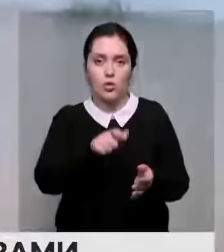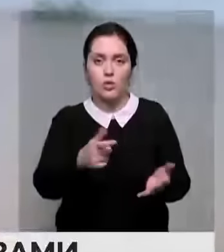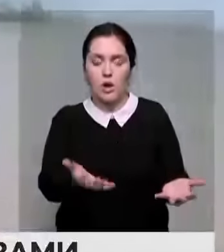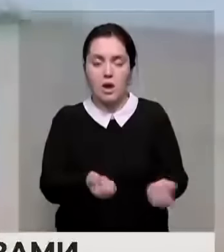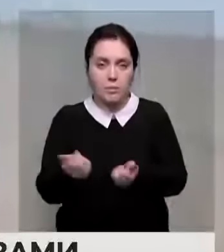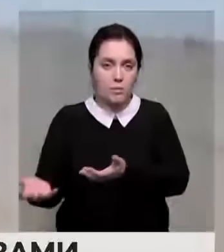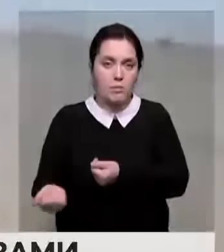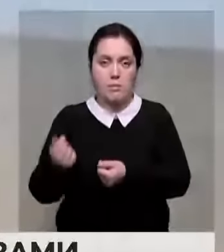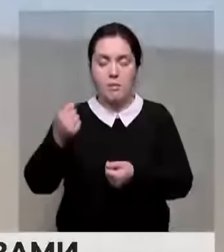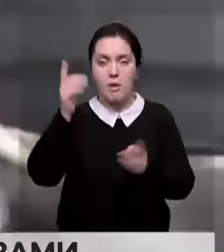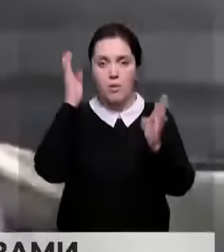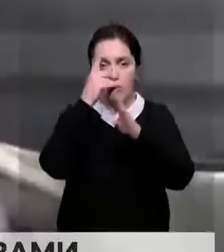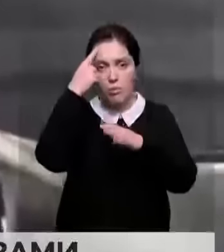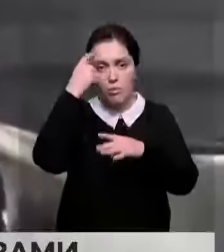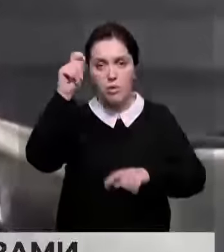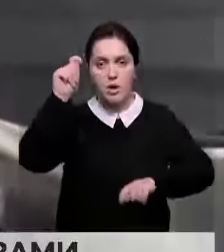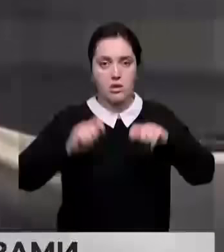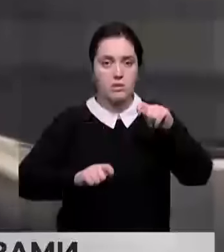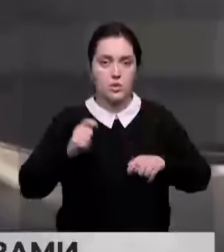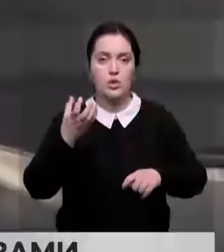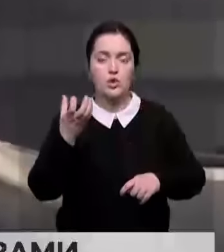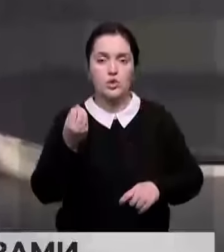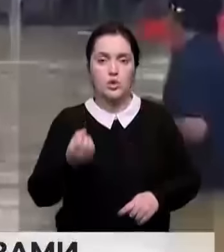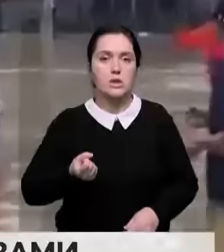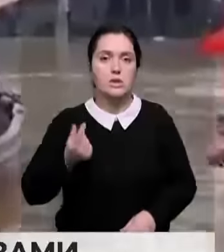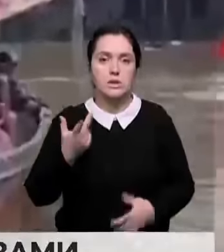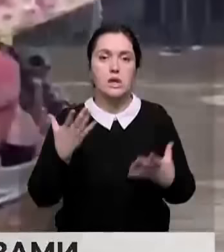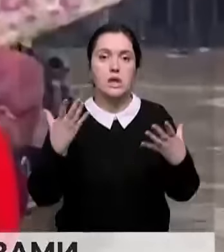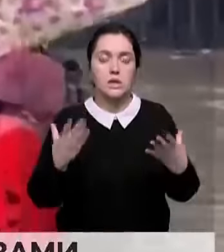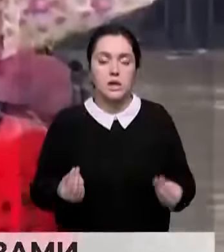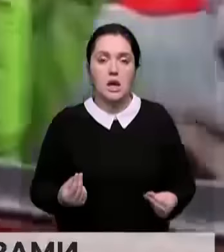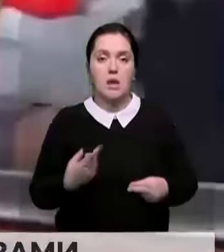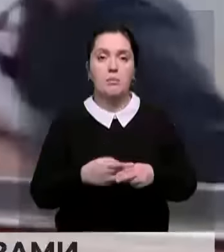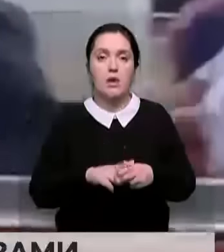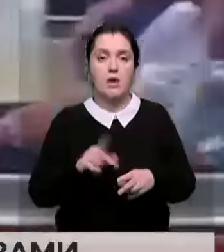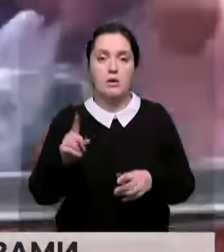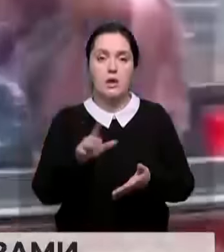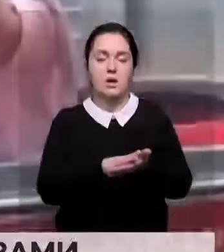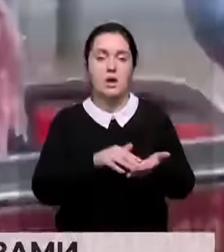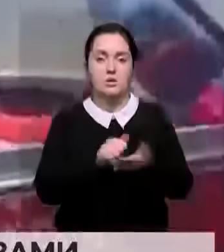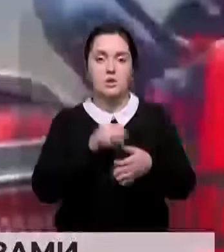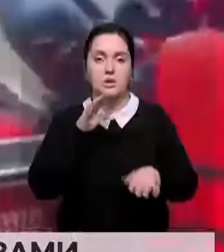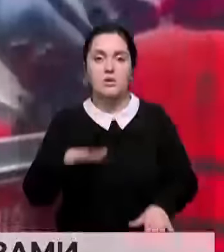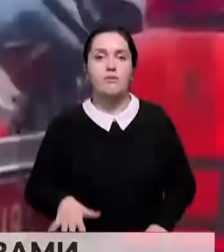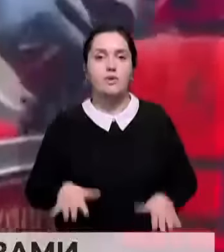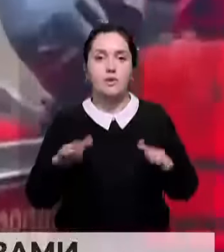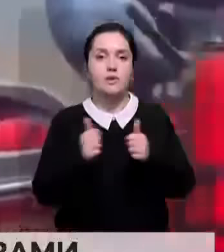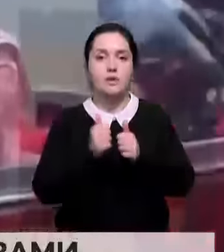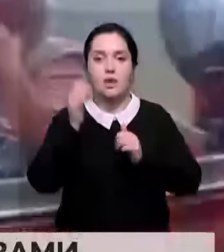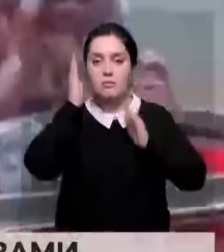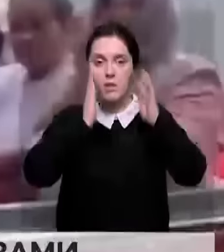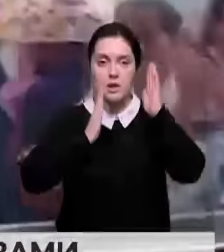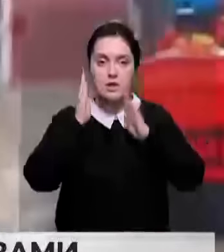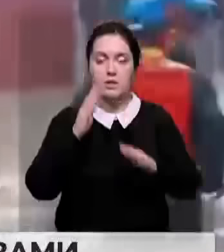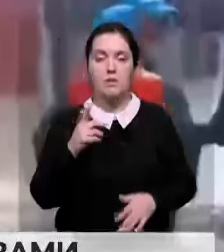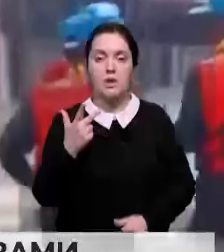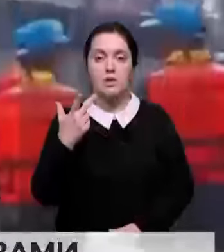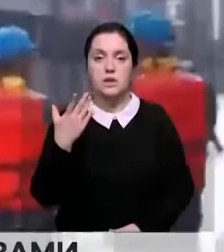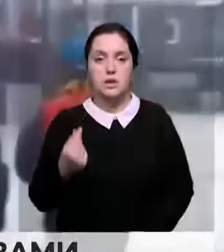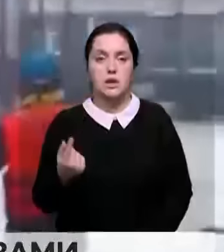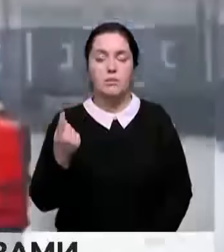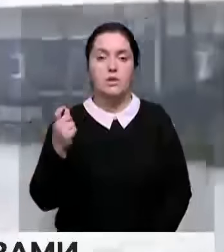Синоптики предупреждают, что проливные дожди продолжатся еще несколько дней. Сезон муссонов вызвал и разрушительные наводнения в соседней Малайзии.